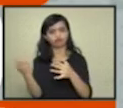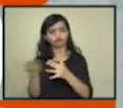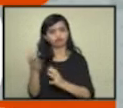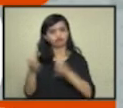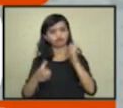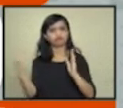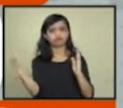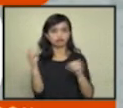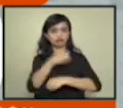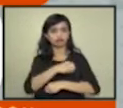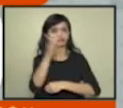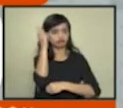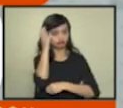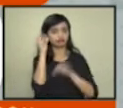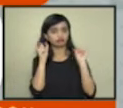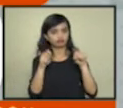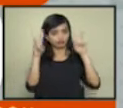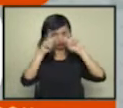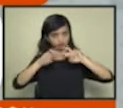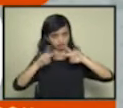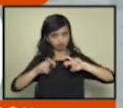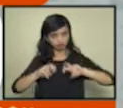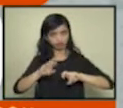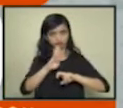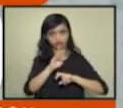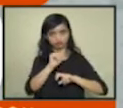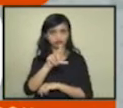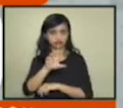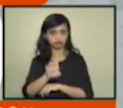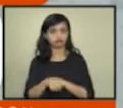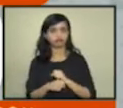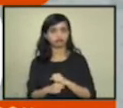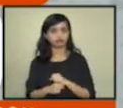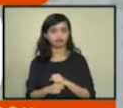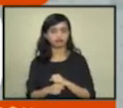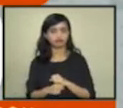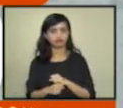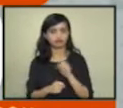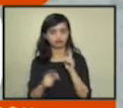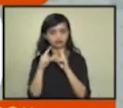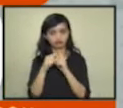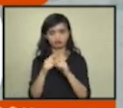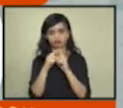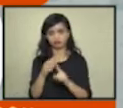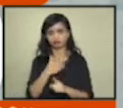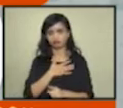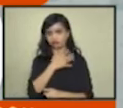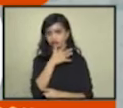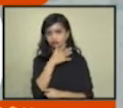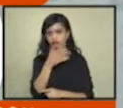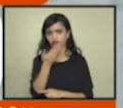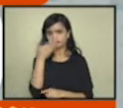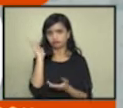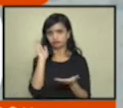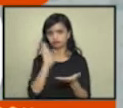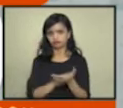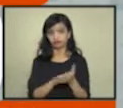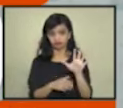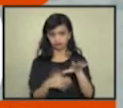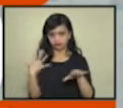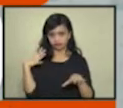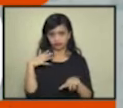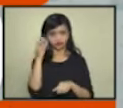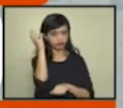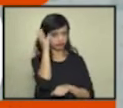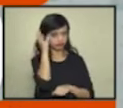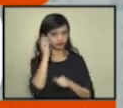kaso laban kay Chito. Na-inspeksyonin ko po sa BR at saka sa, ano, sa Dole. Minumura niya lagi ang mother ko. Napakasama po. Oh, sandali po.